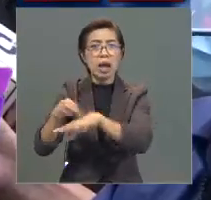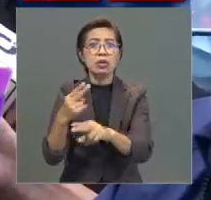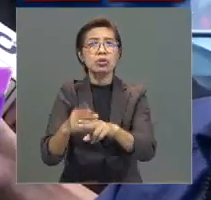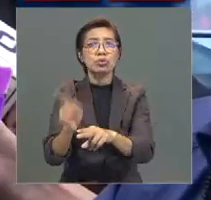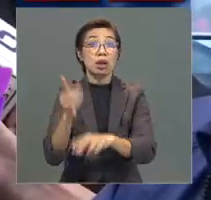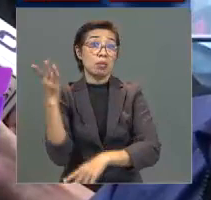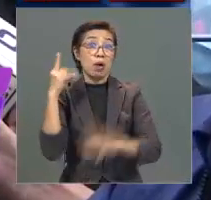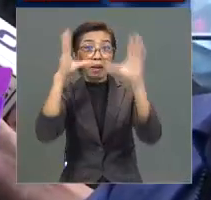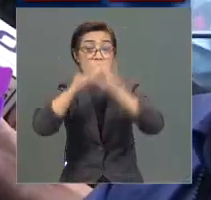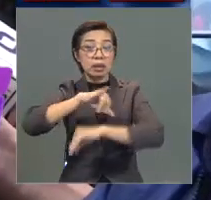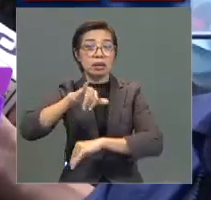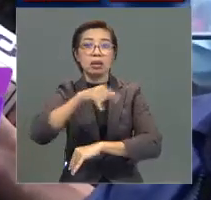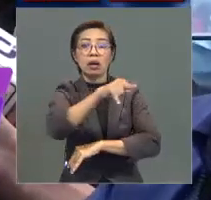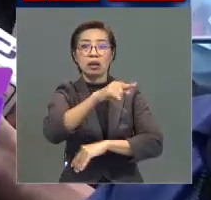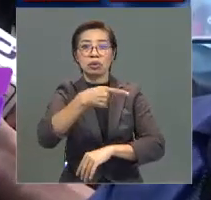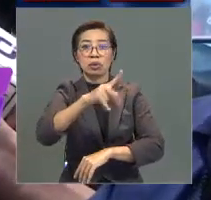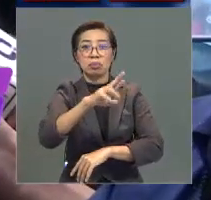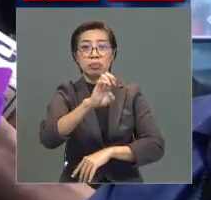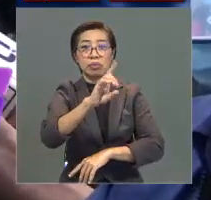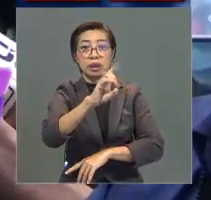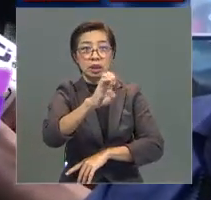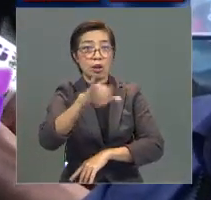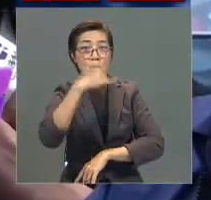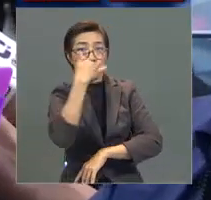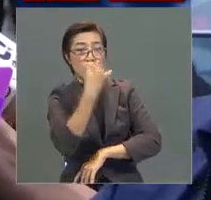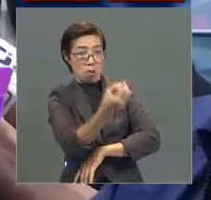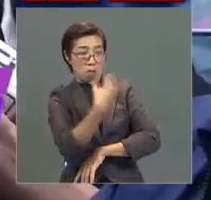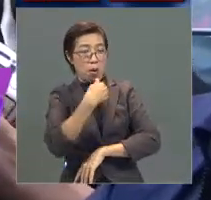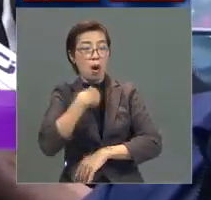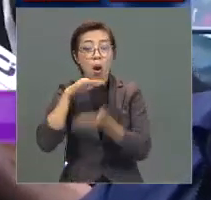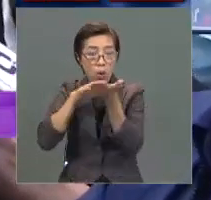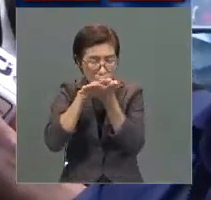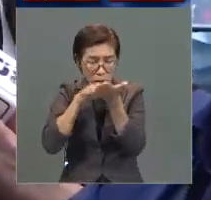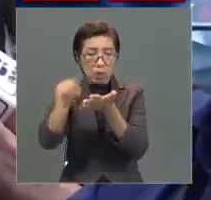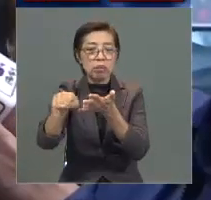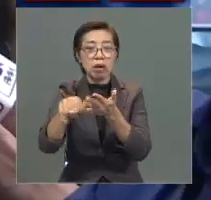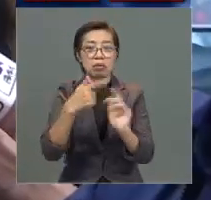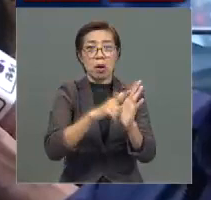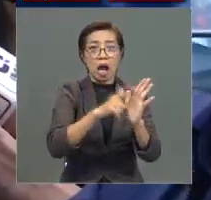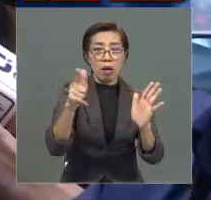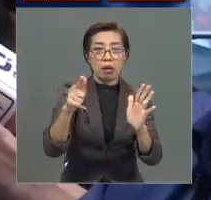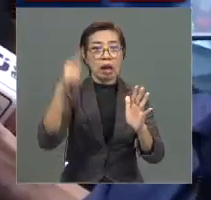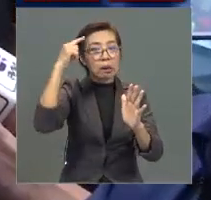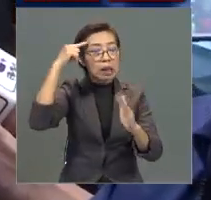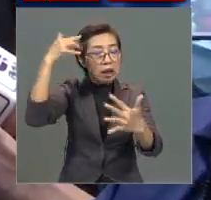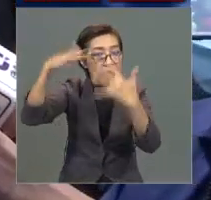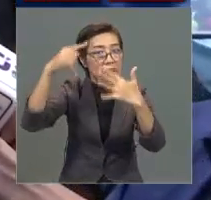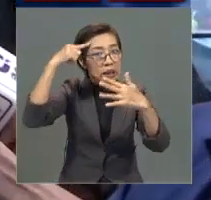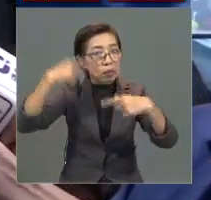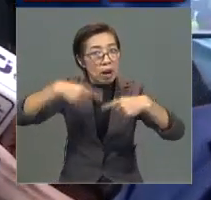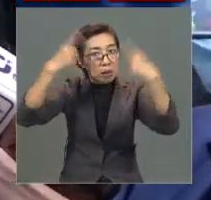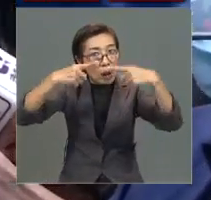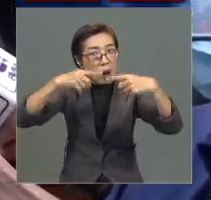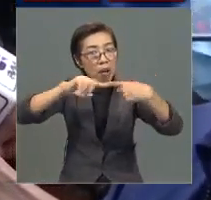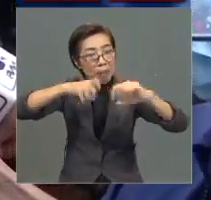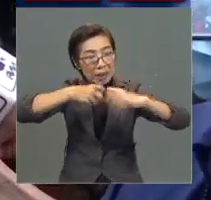รีดีก็ได้โทรศัพท์มาขอโทษถึงการลาออกจนทำให้มีข่าวออกมาในทำนองว่ามีความขัดแย้งเกิดขึ้นนะฮะและคุณปรีดีก็ได้ขอบคุณการทำงานร่ว